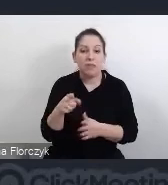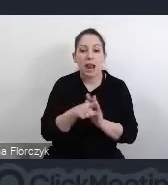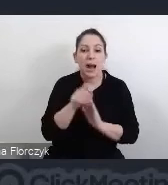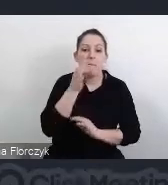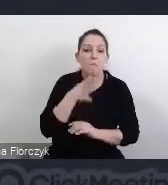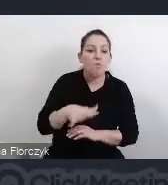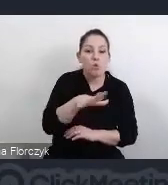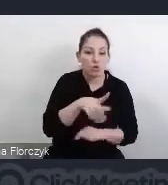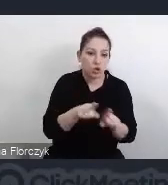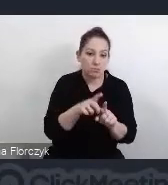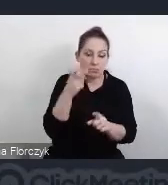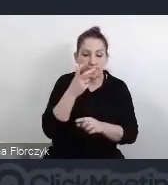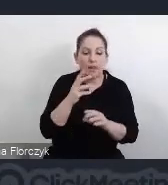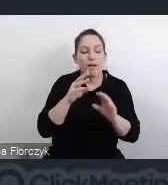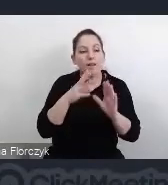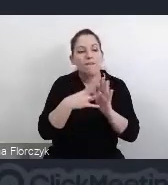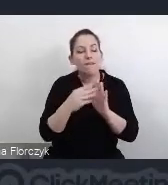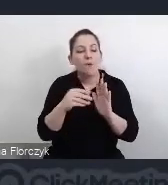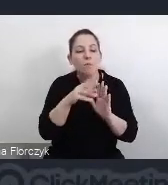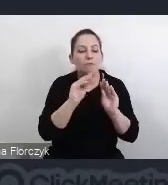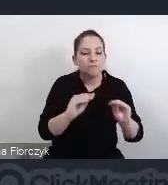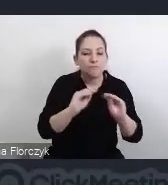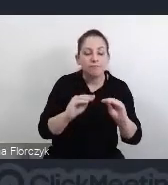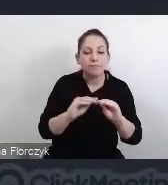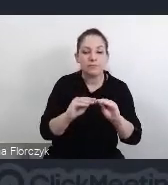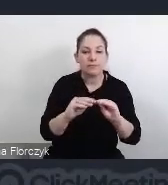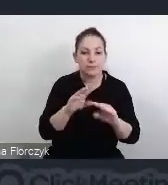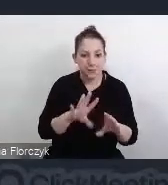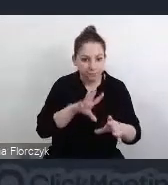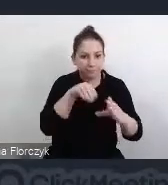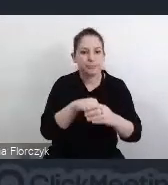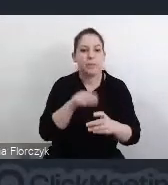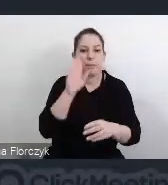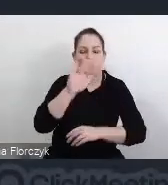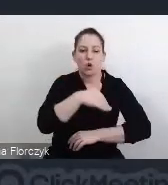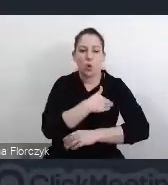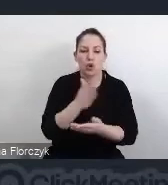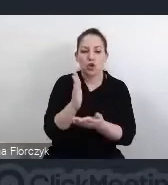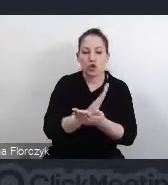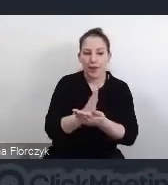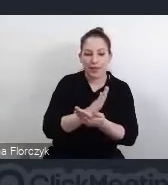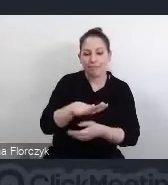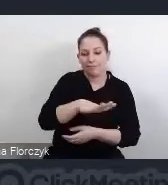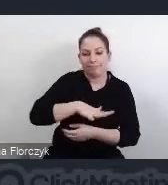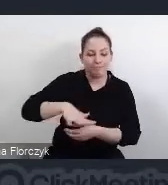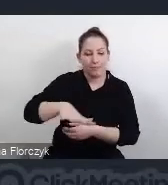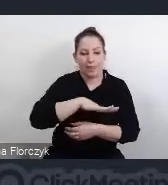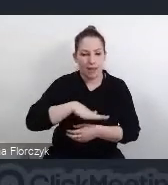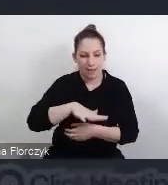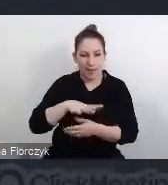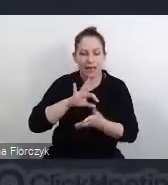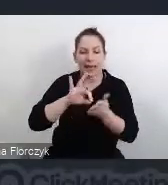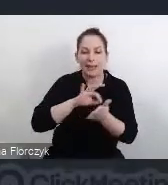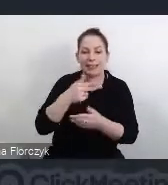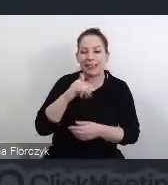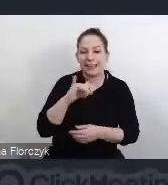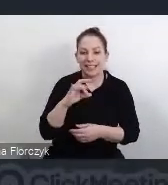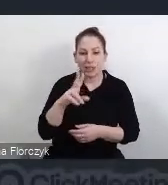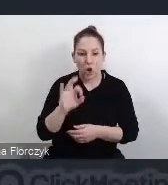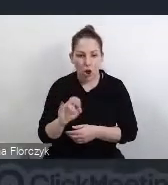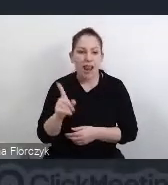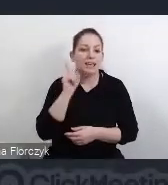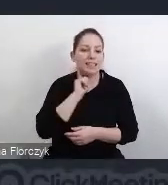również, formy nauczania zostaną wprowadzone w szkołach średnich na terenie gminy Nisko. Tutaj mówimy o